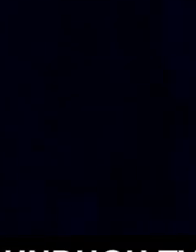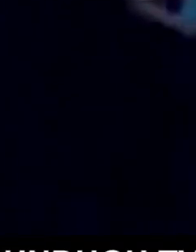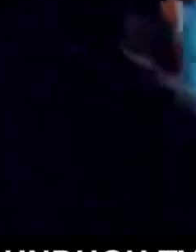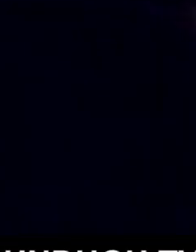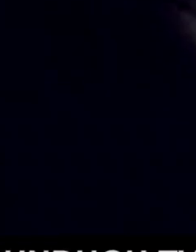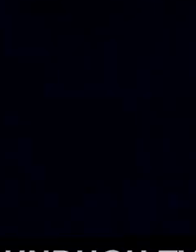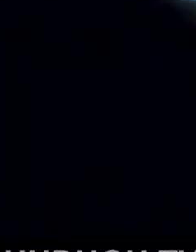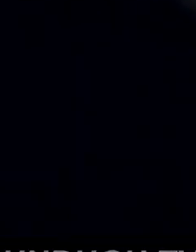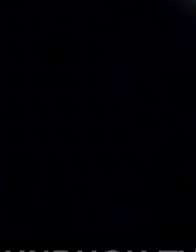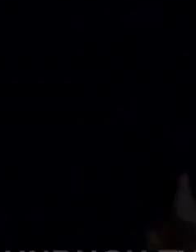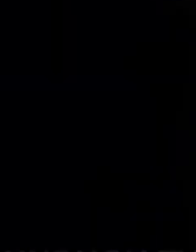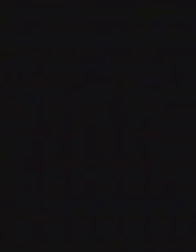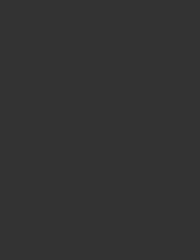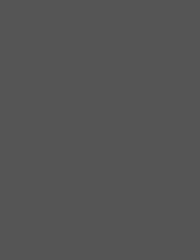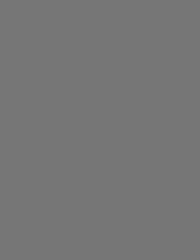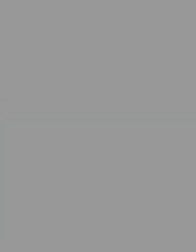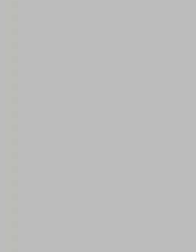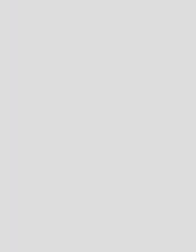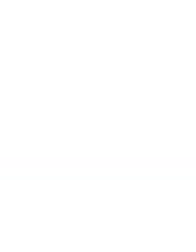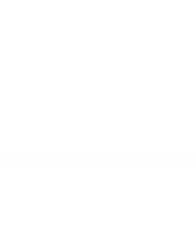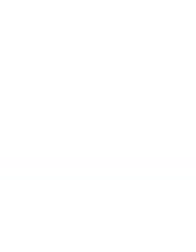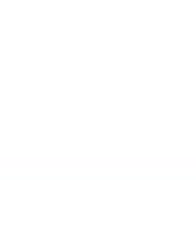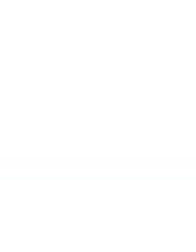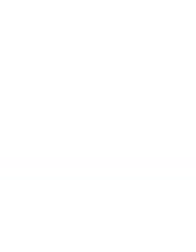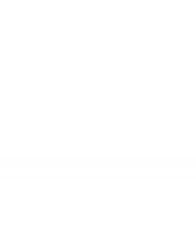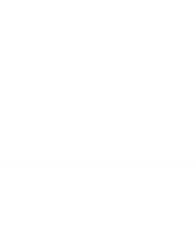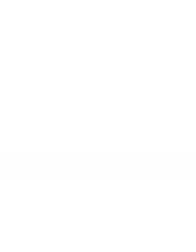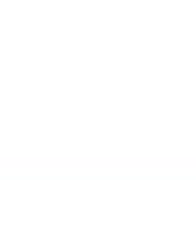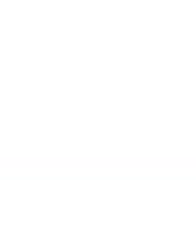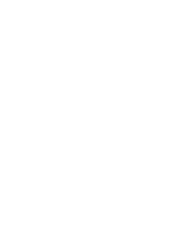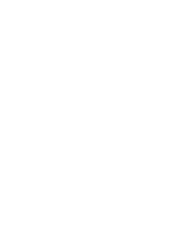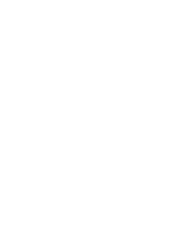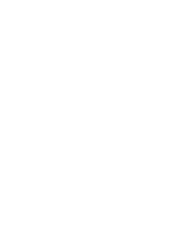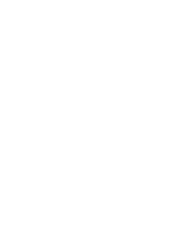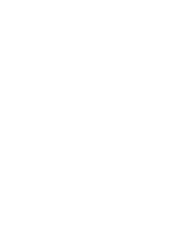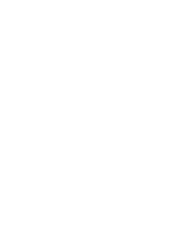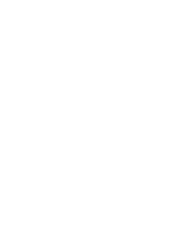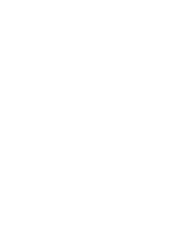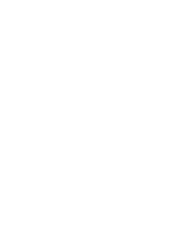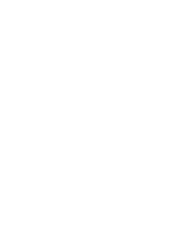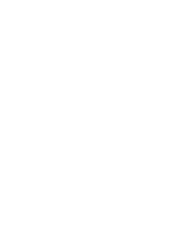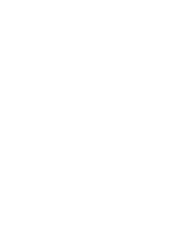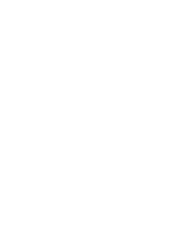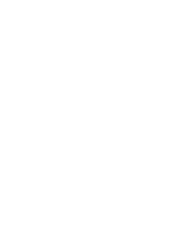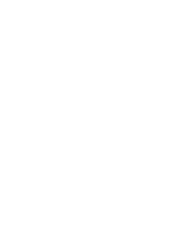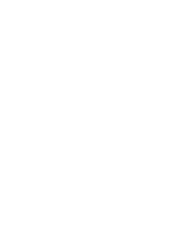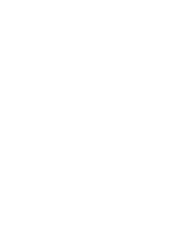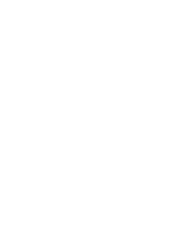Bate com